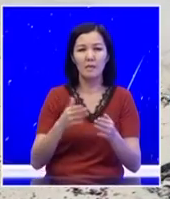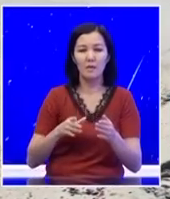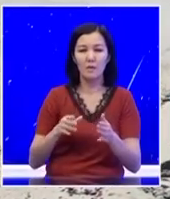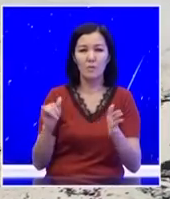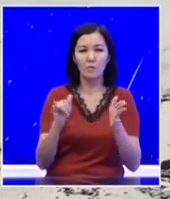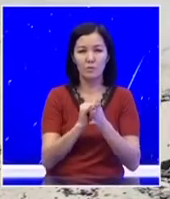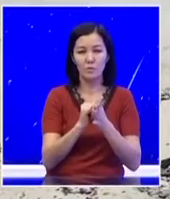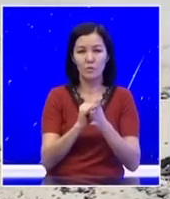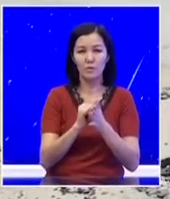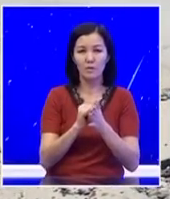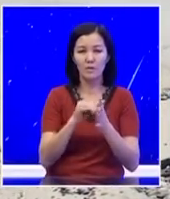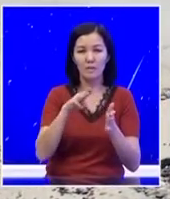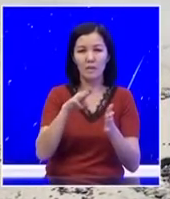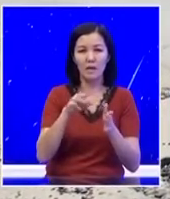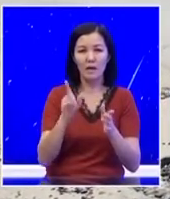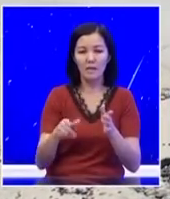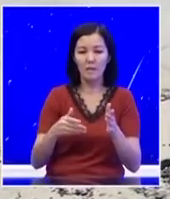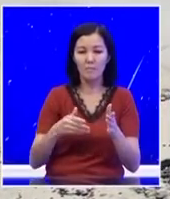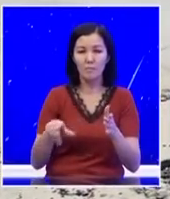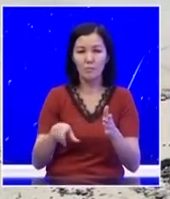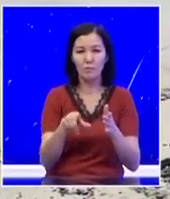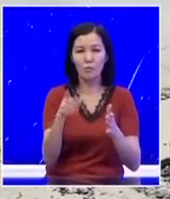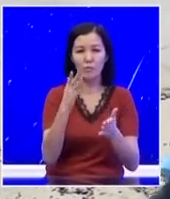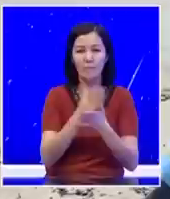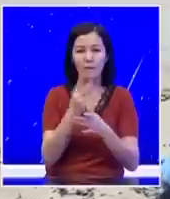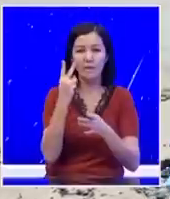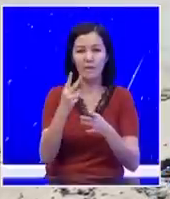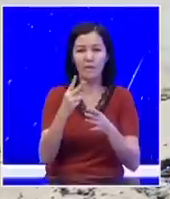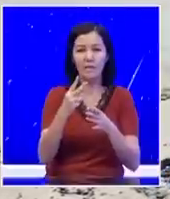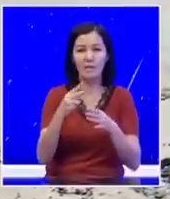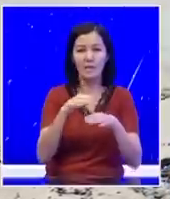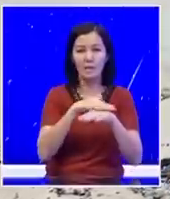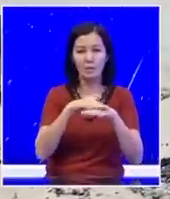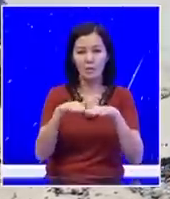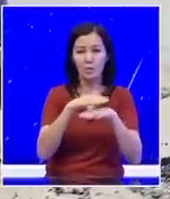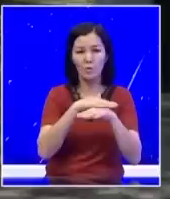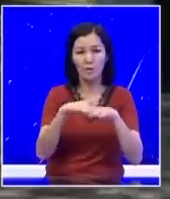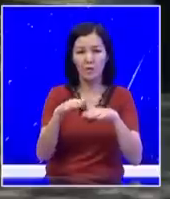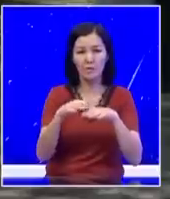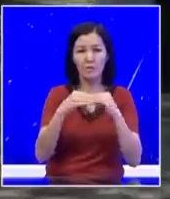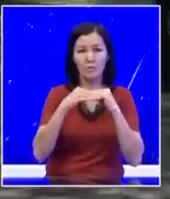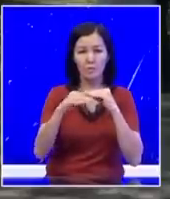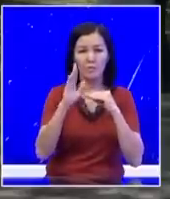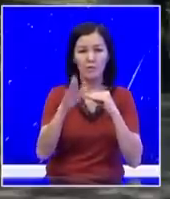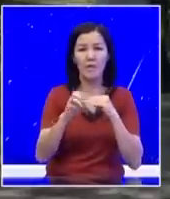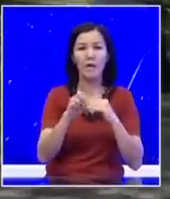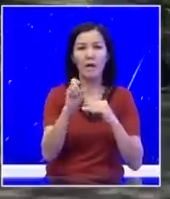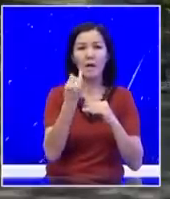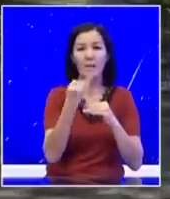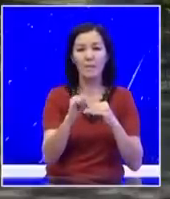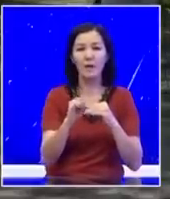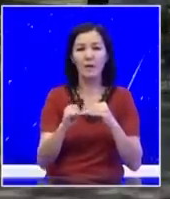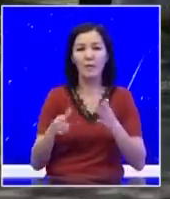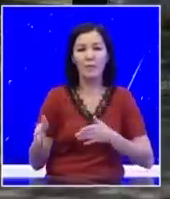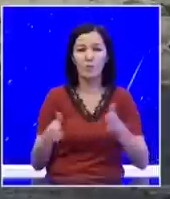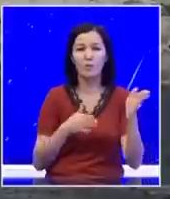еще бір жарым метрлік. И два слоя асфальта здесь проложим. Будем проложить. Абай көшесінен де абайлап өтуге